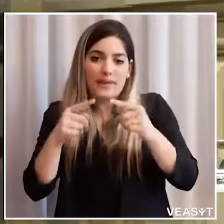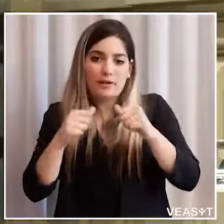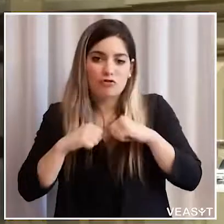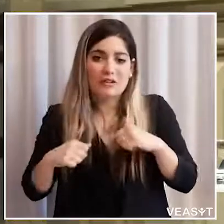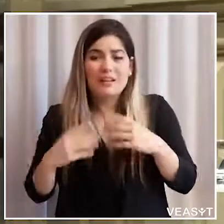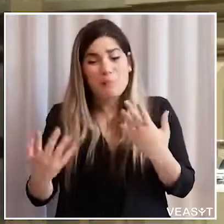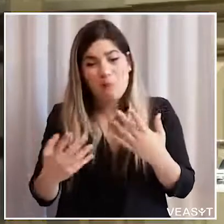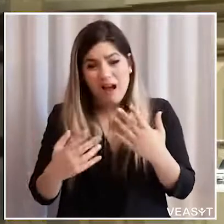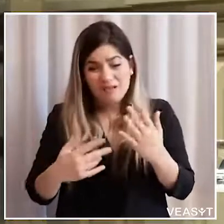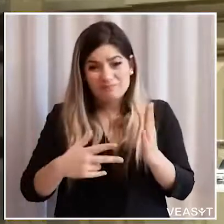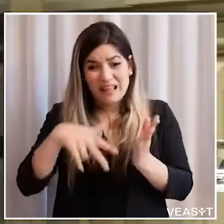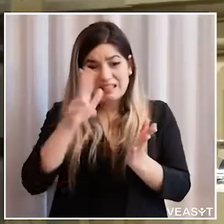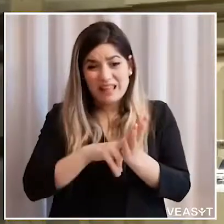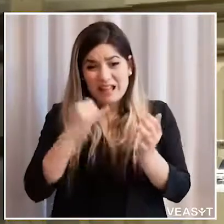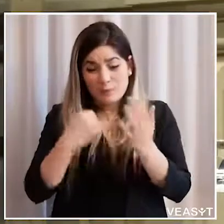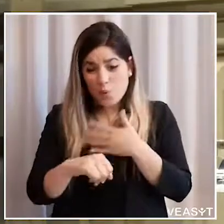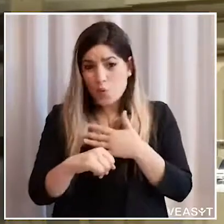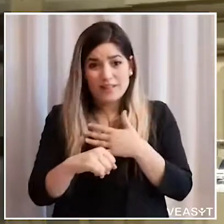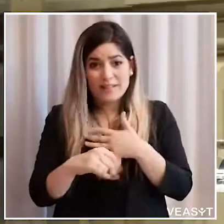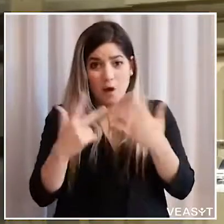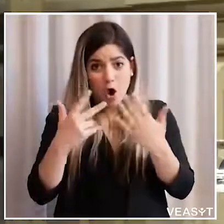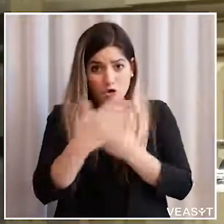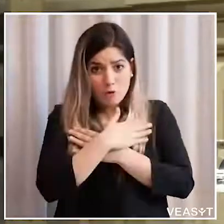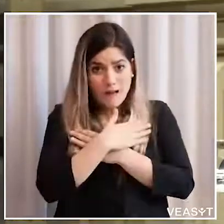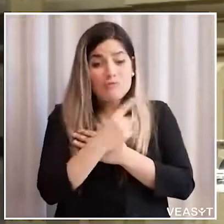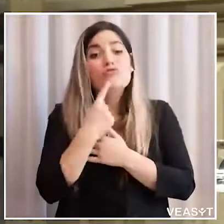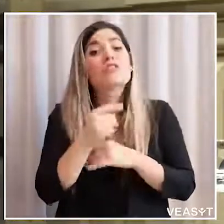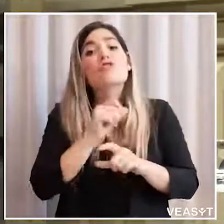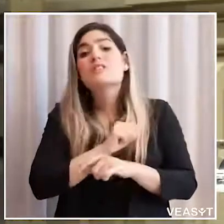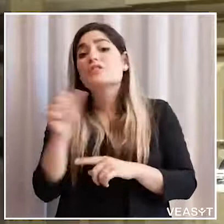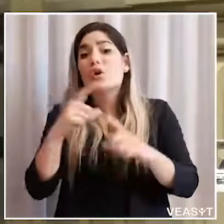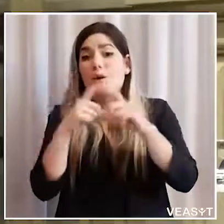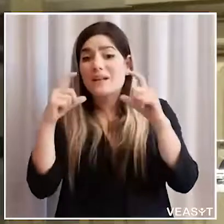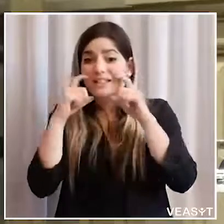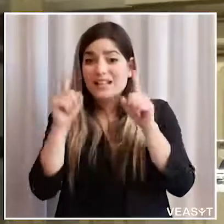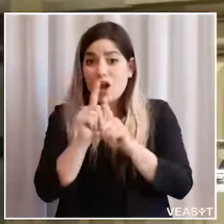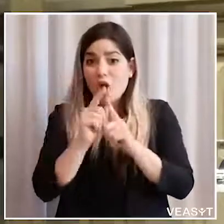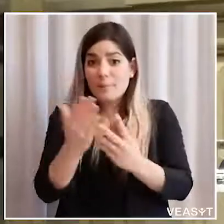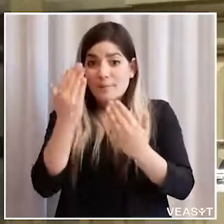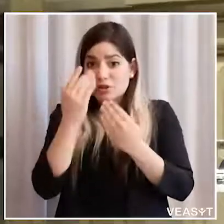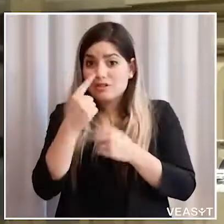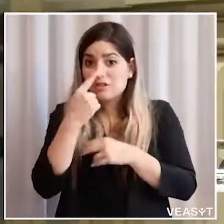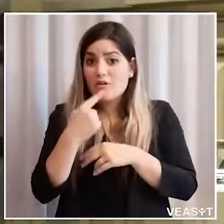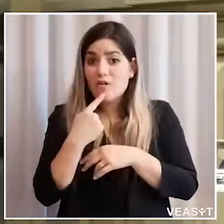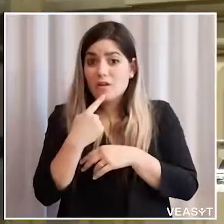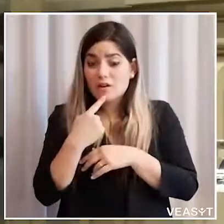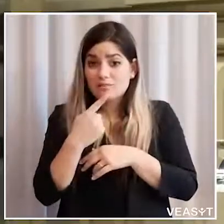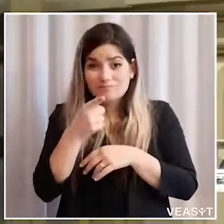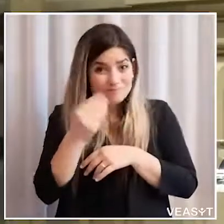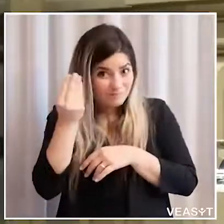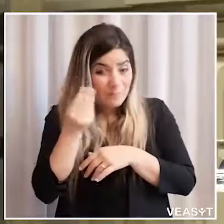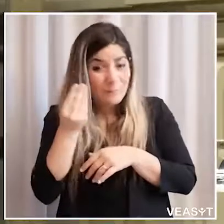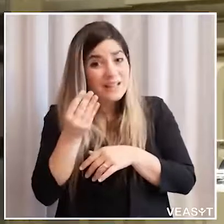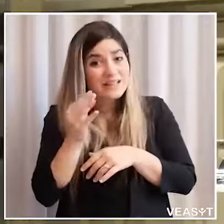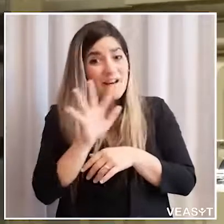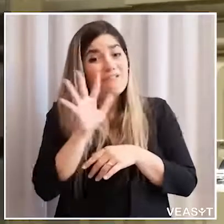cittadini però nell'ultima delibera nella legge provinciale dell 8 maggio si indicano solo le mascherine come protezione delle vie respiratorie